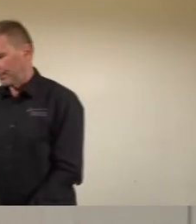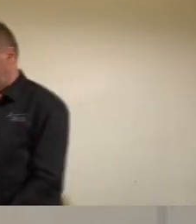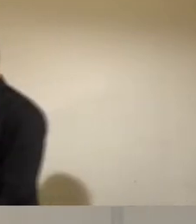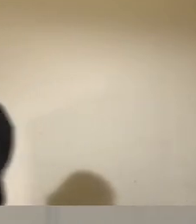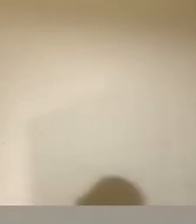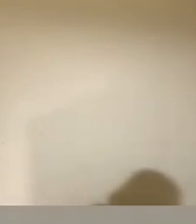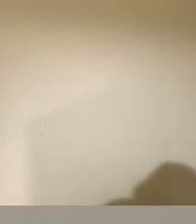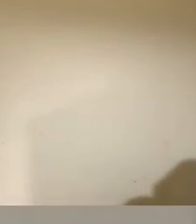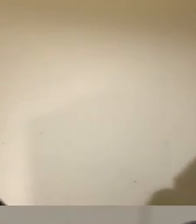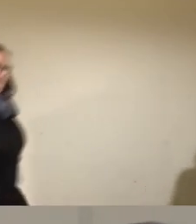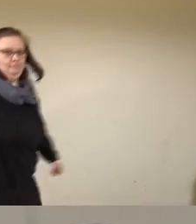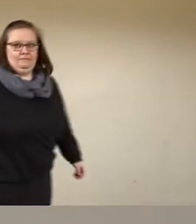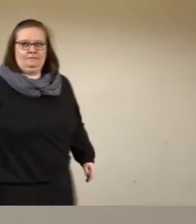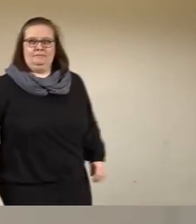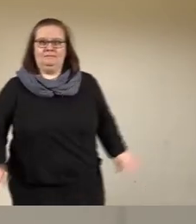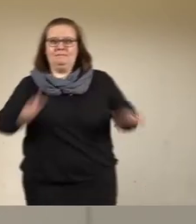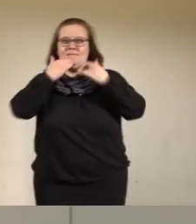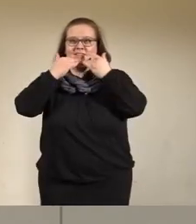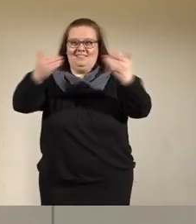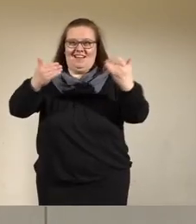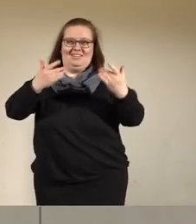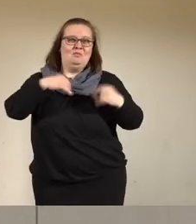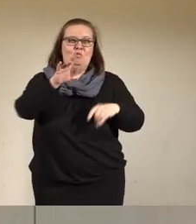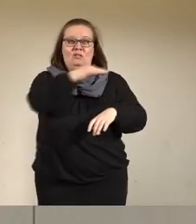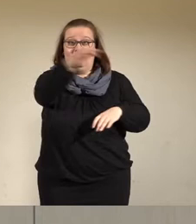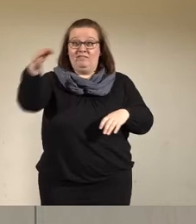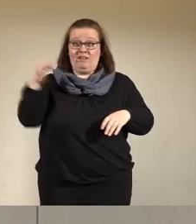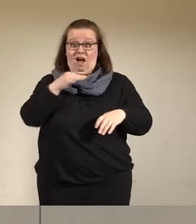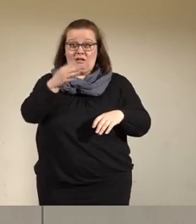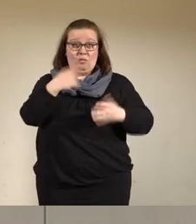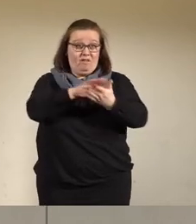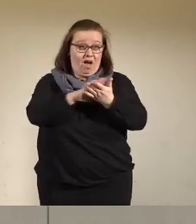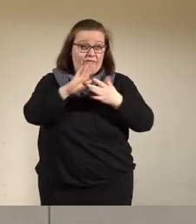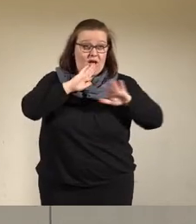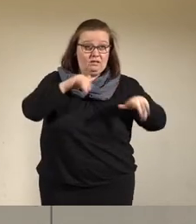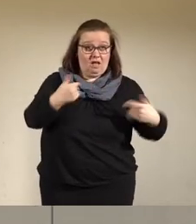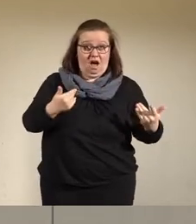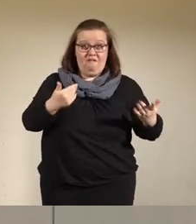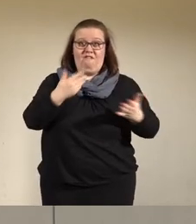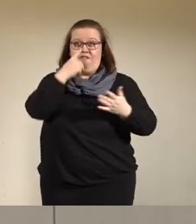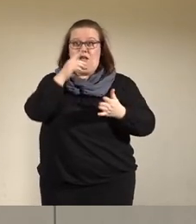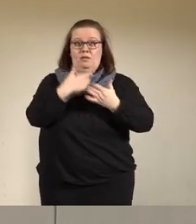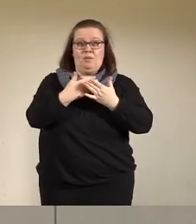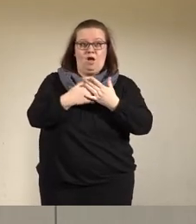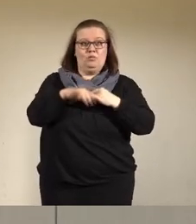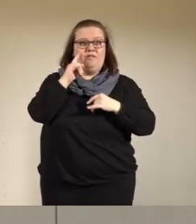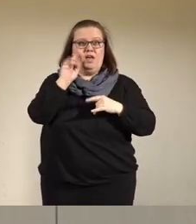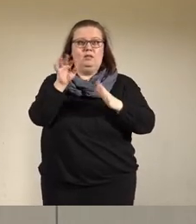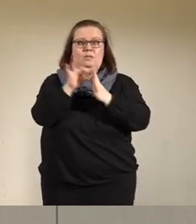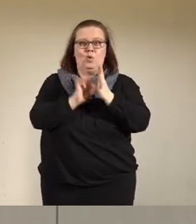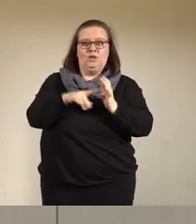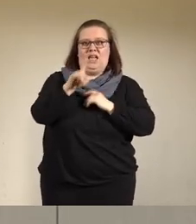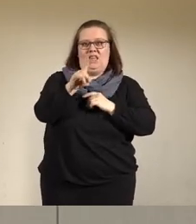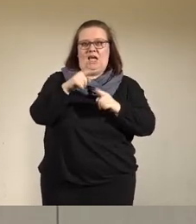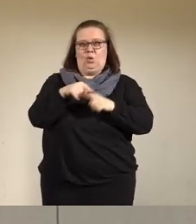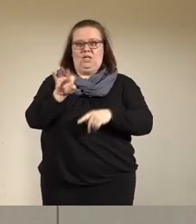Soweit. Danke erstmal für den Redebeitrag. Ich darf mal fragen, Herr Nitsche, ob wir das vereinfachen dürfen, wenn es Ihnen im Wesentlichen um die Punkte D